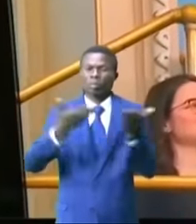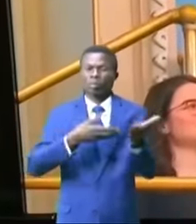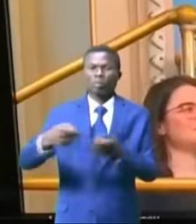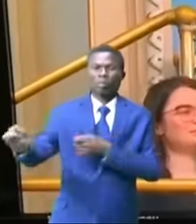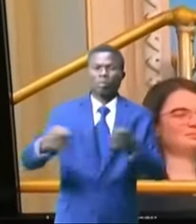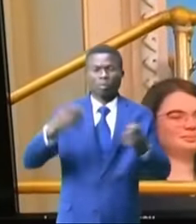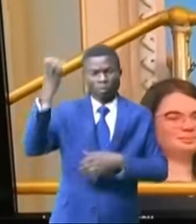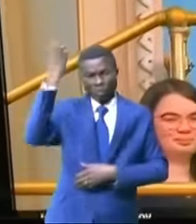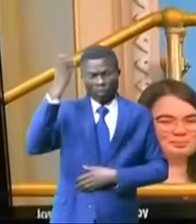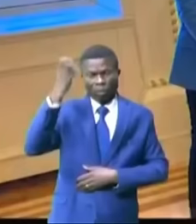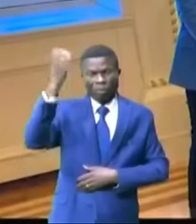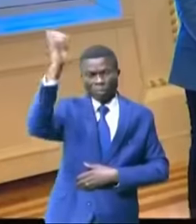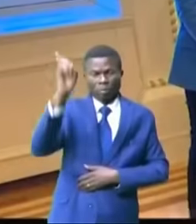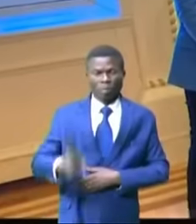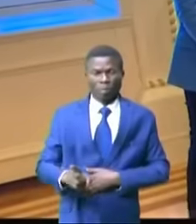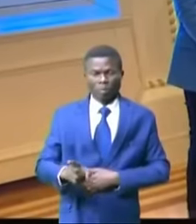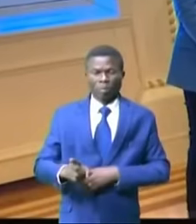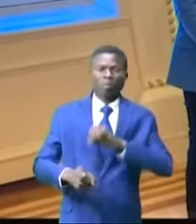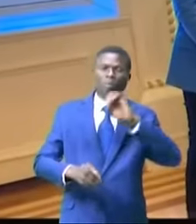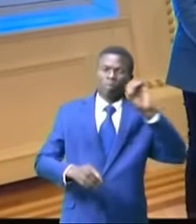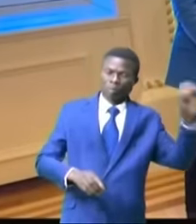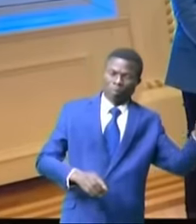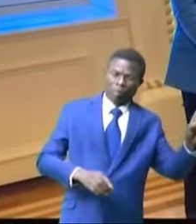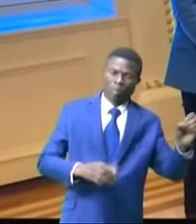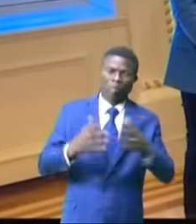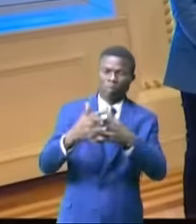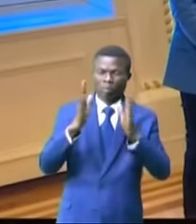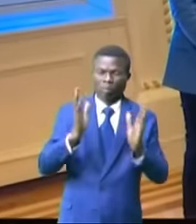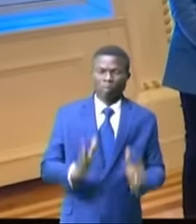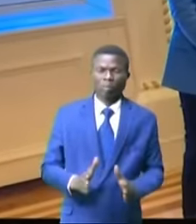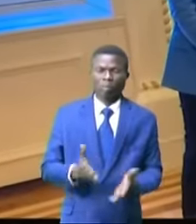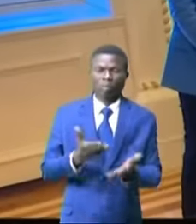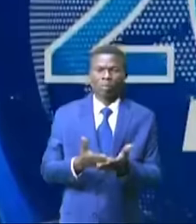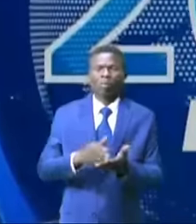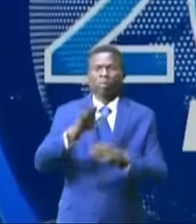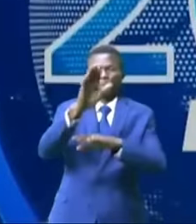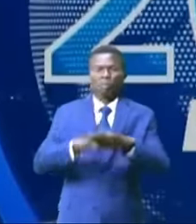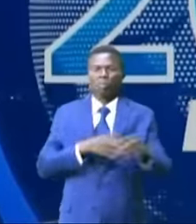l'Europe, Afrique et Moyen-Orient des investissements.